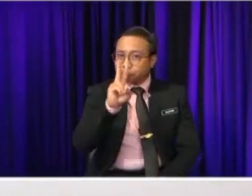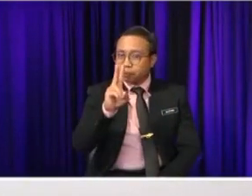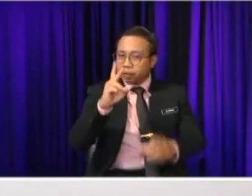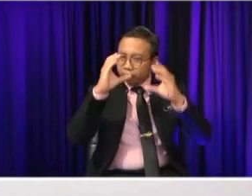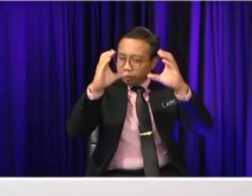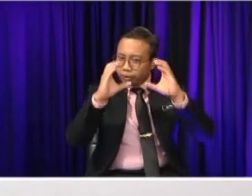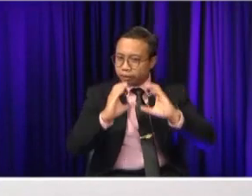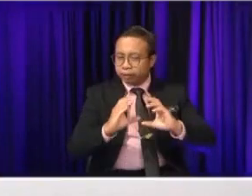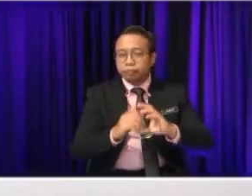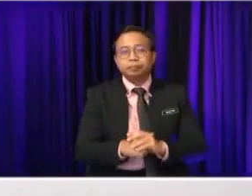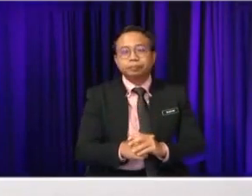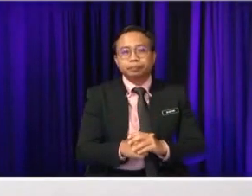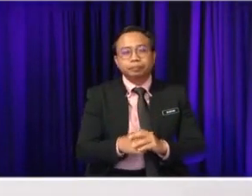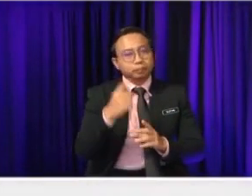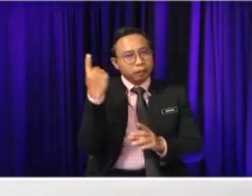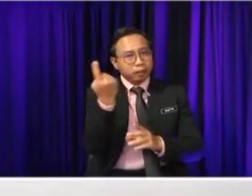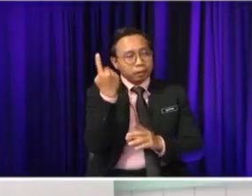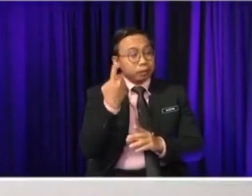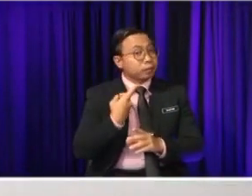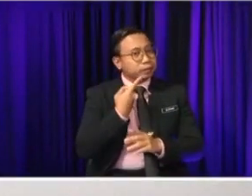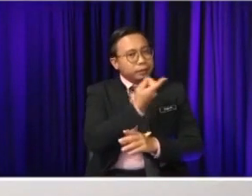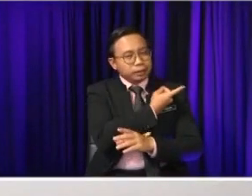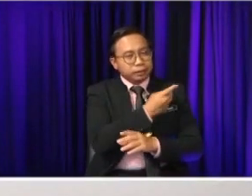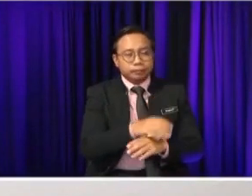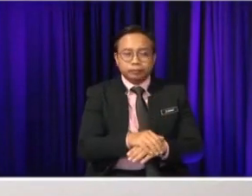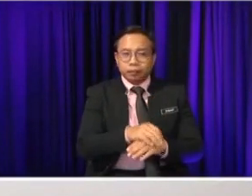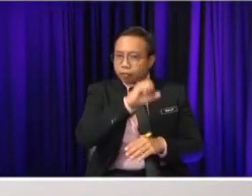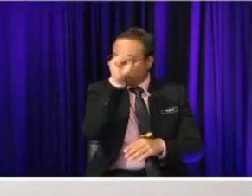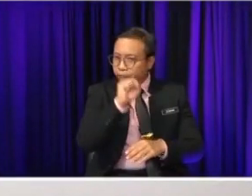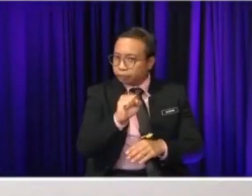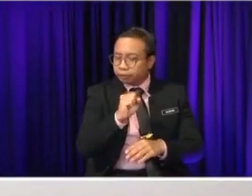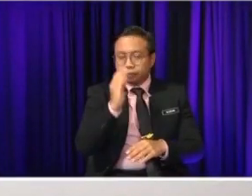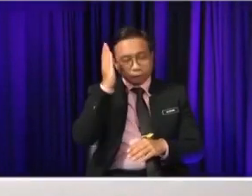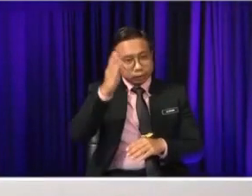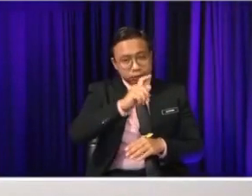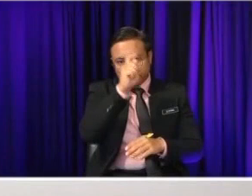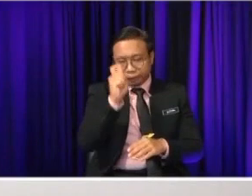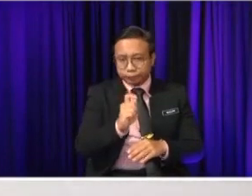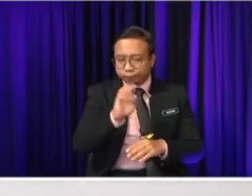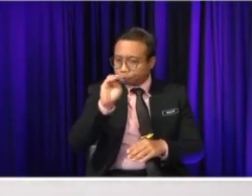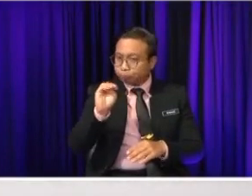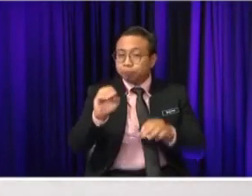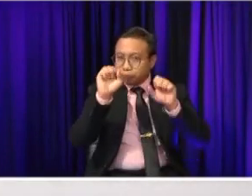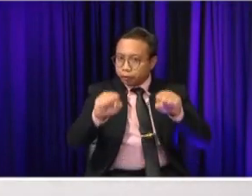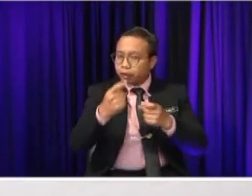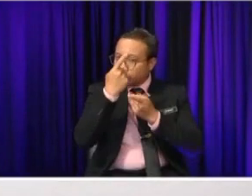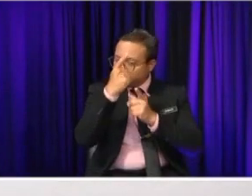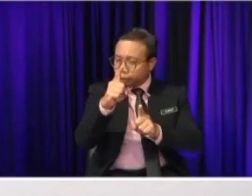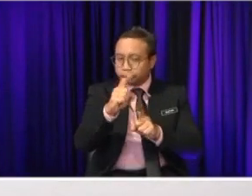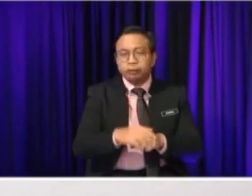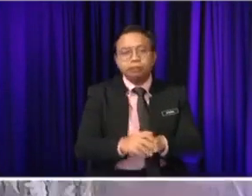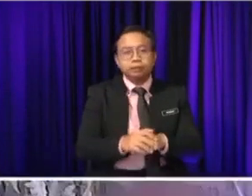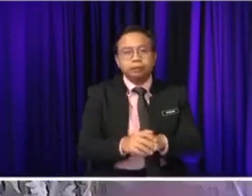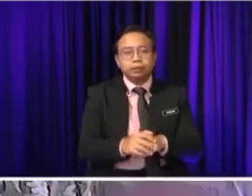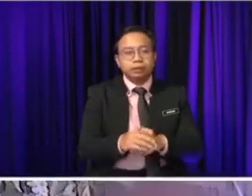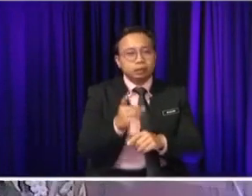yang memang selalulah kita akan tanya dan kalau murid dapat mengetahui dapat paham